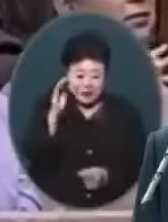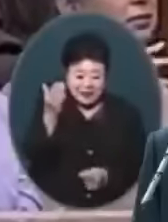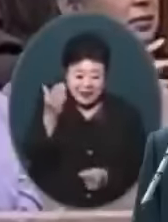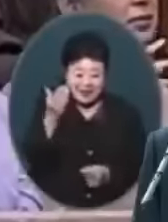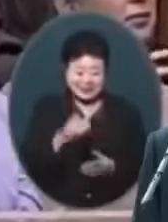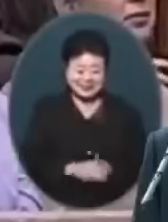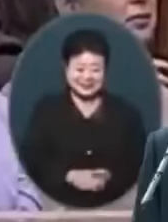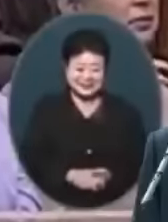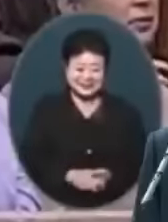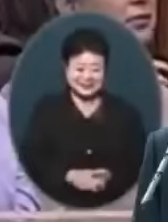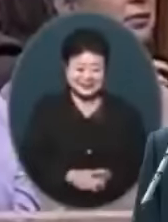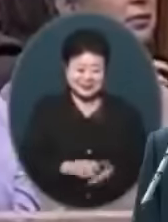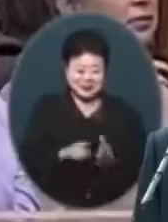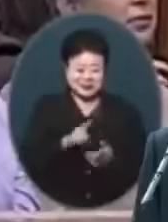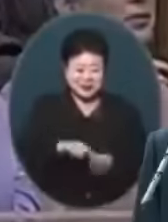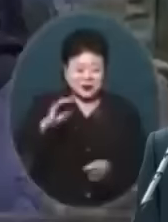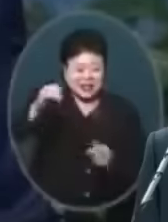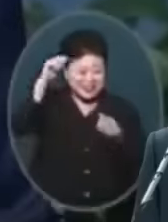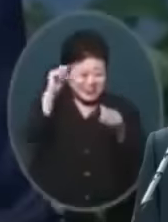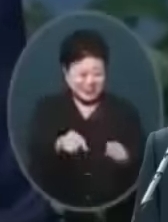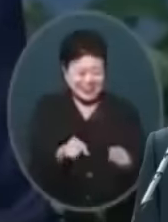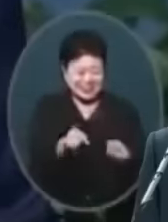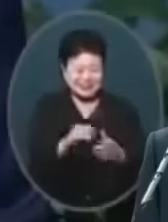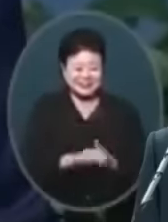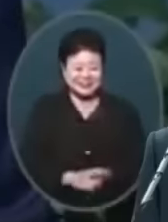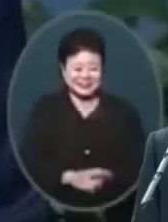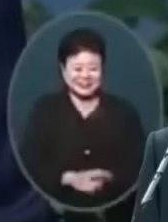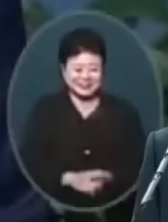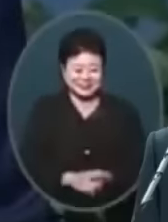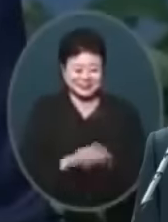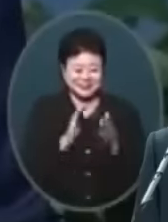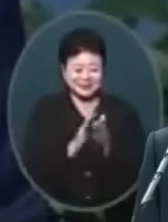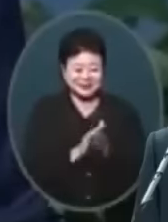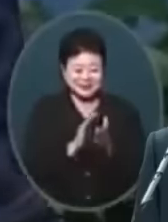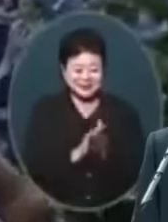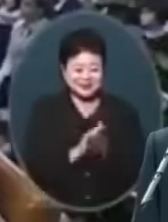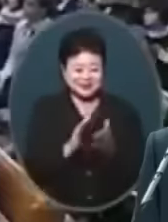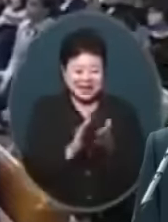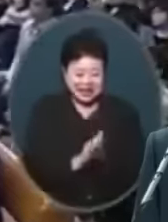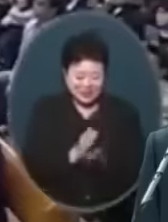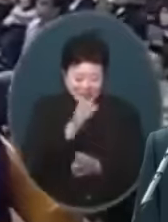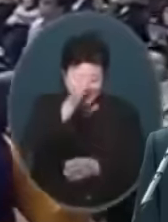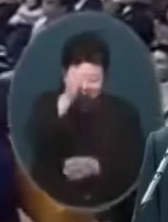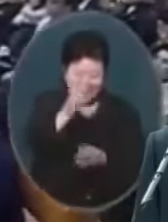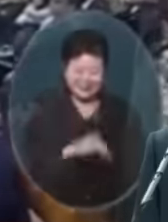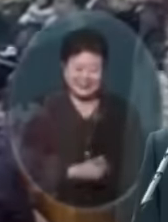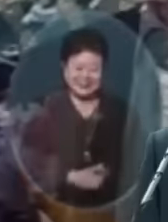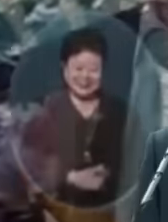내 믿음대로 될지어다. 할렐루야.